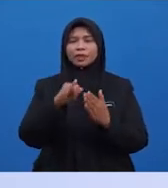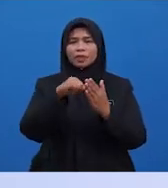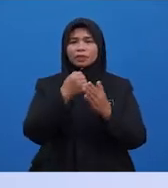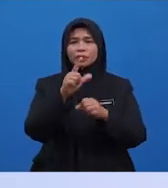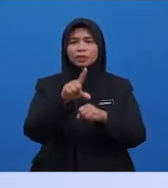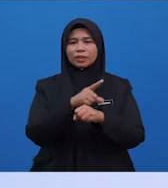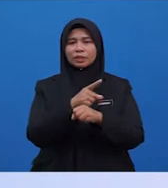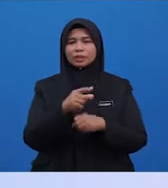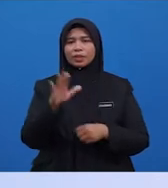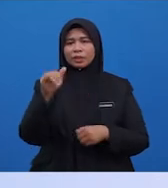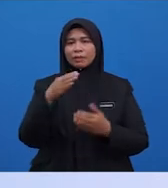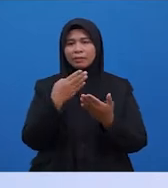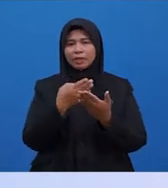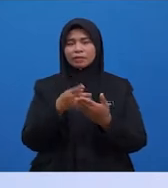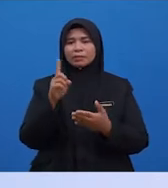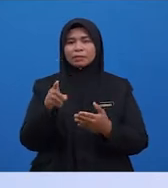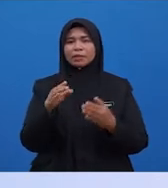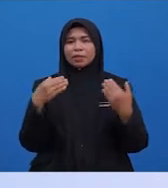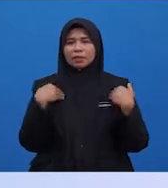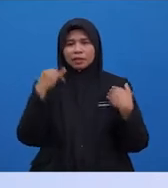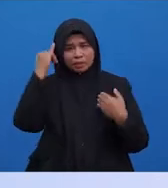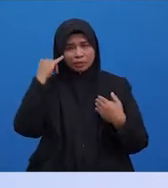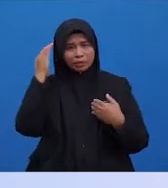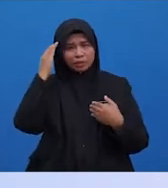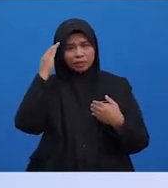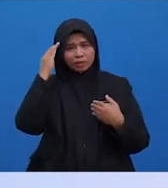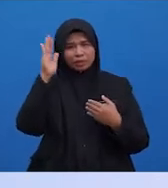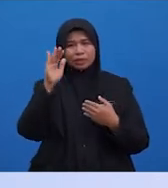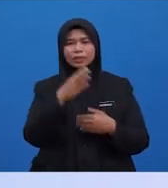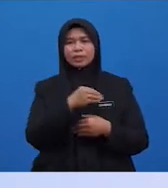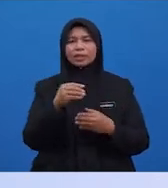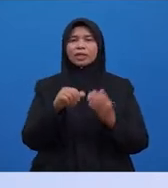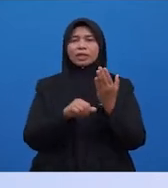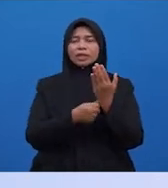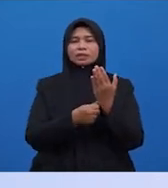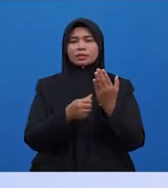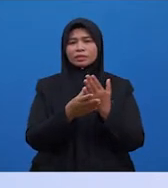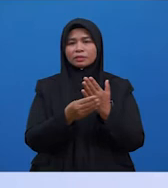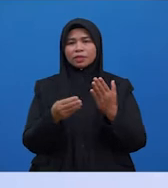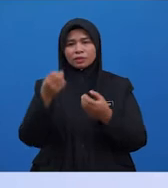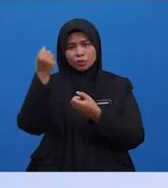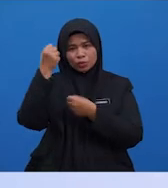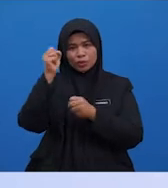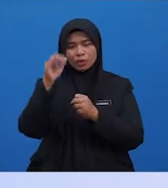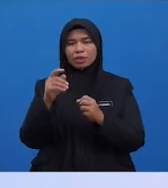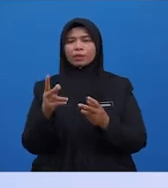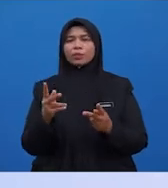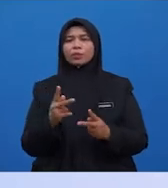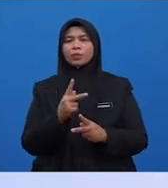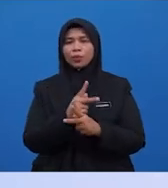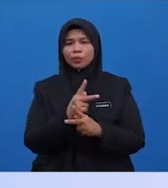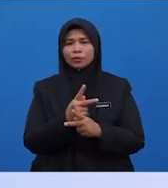mempunyai ilmu, pengetahuan dan asas kemahiran sukan yang kukuh. Jurulatih juga mesti